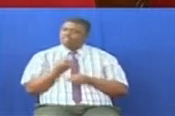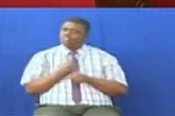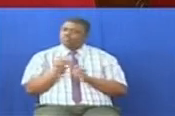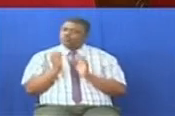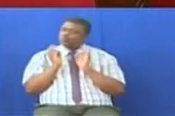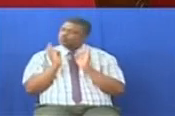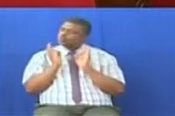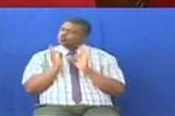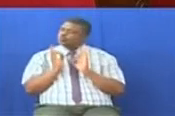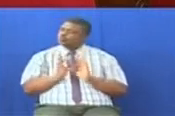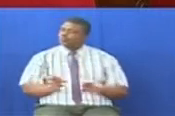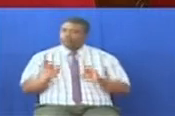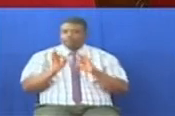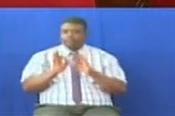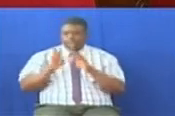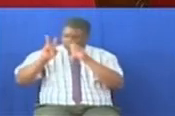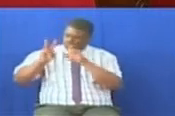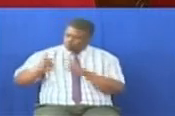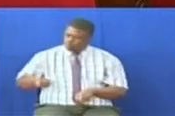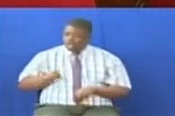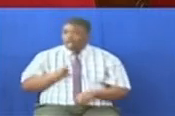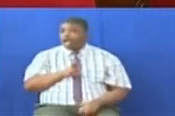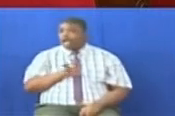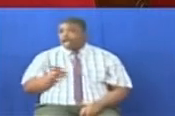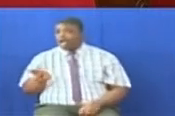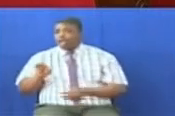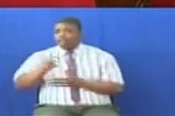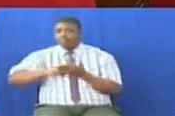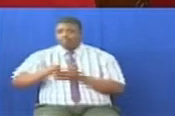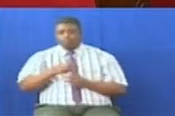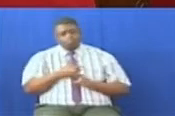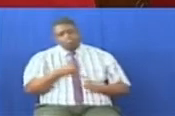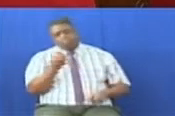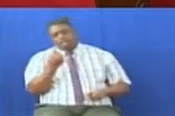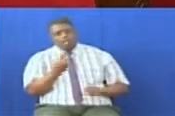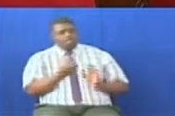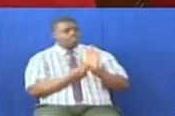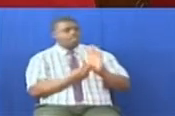almashauri 185 katika mwaka wa fedha